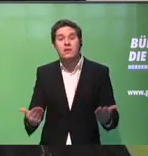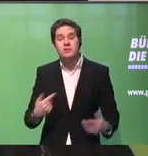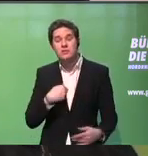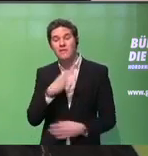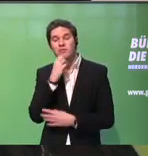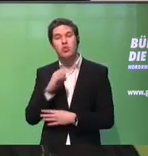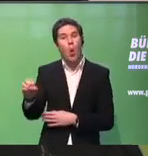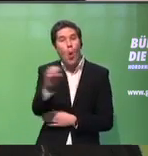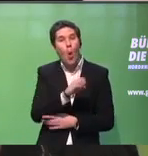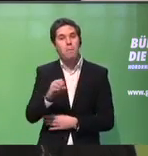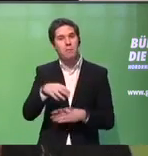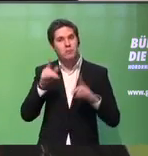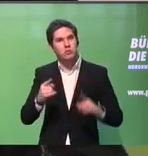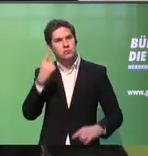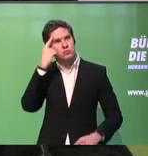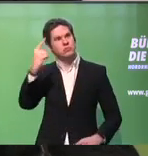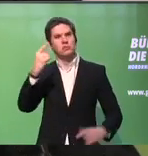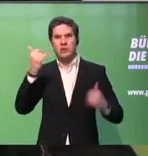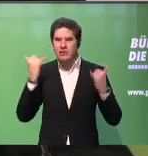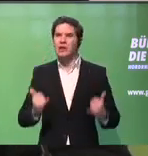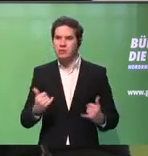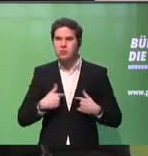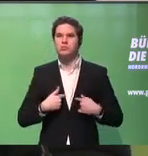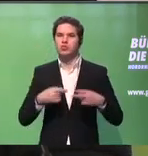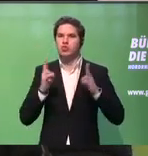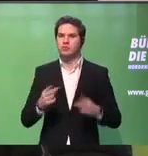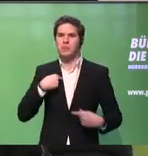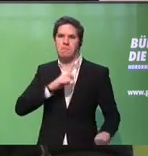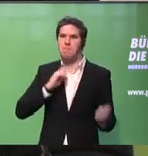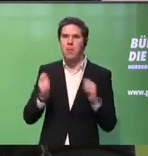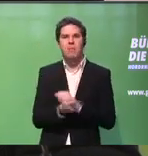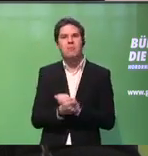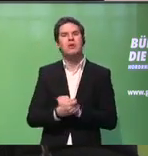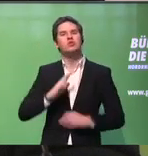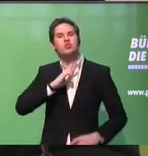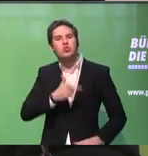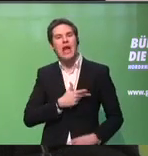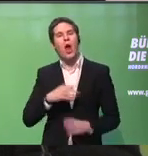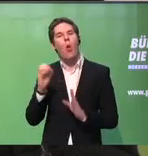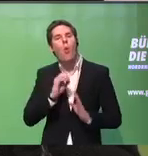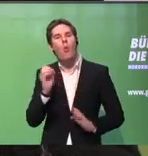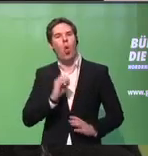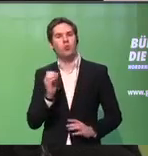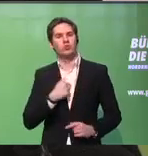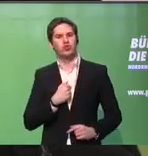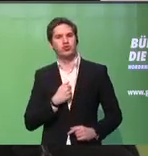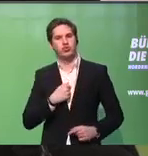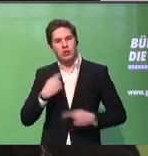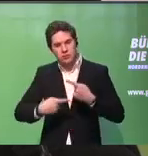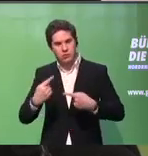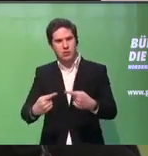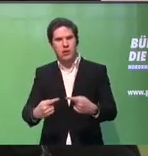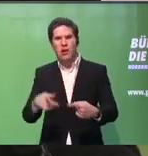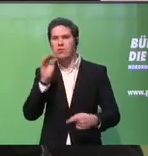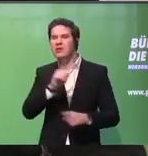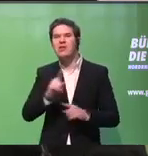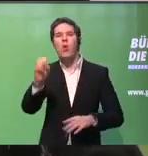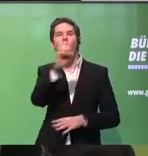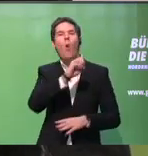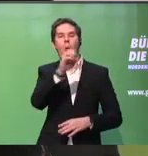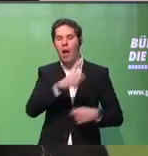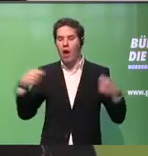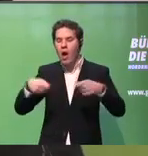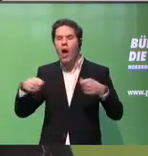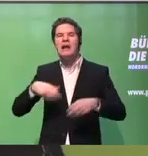Marsch gesetzt wird für sozial-ökologisch nachhaltige Investitionen und nicht für europäisch subventionierte